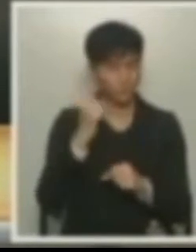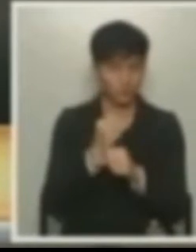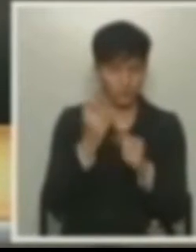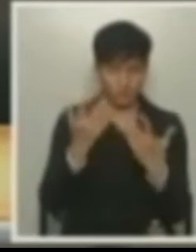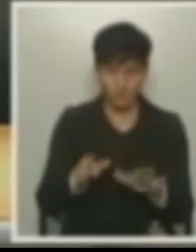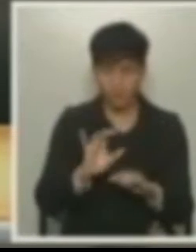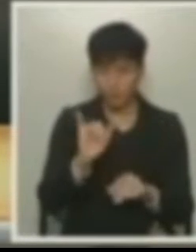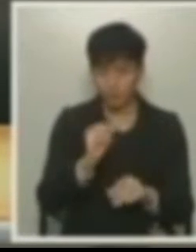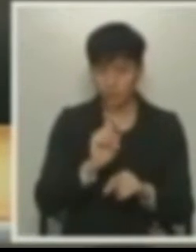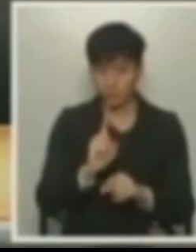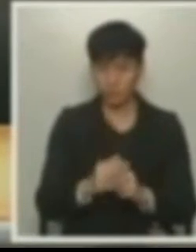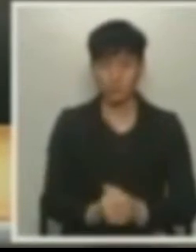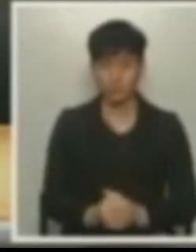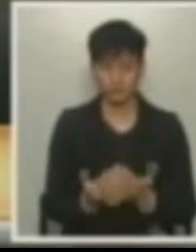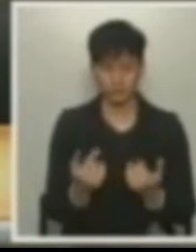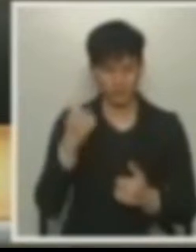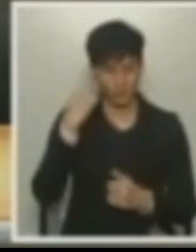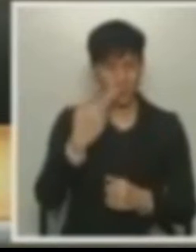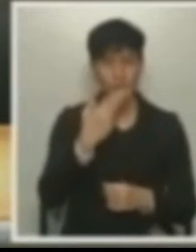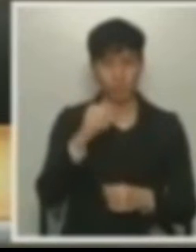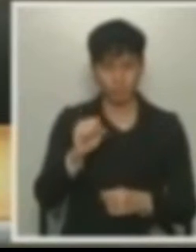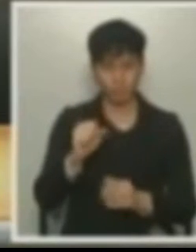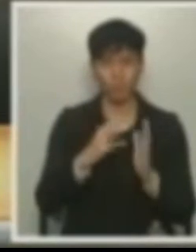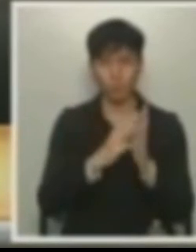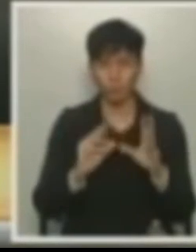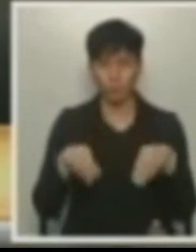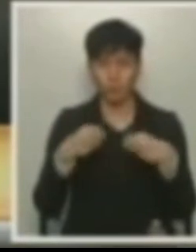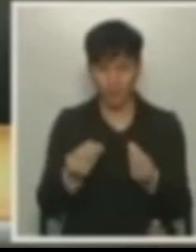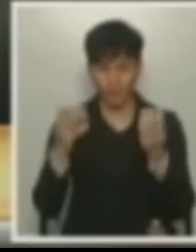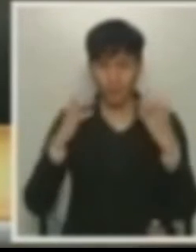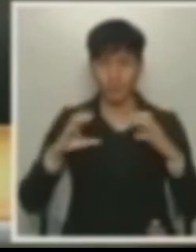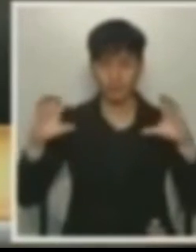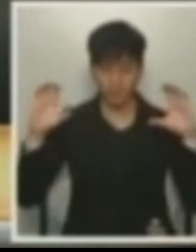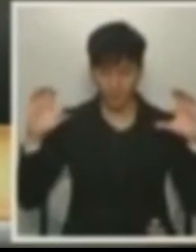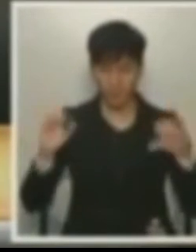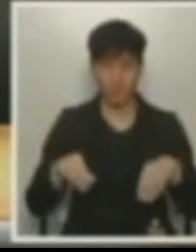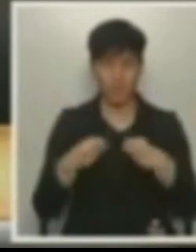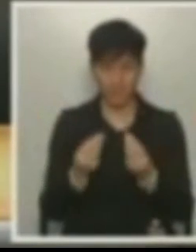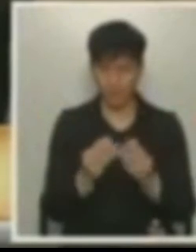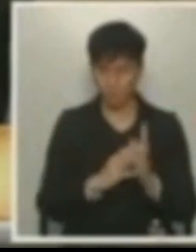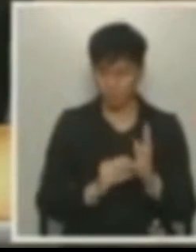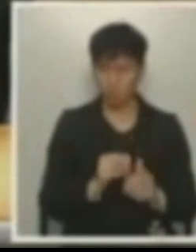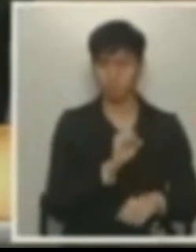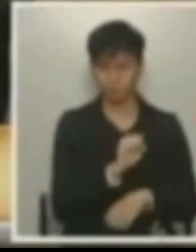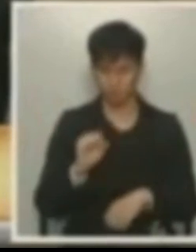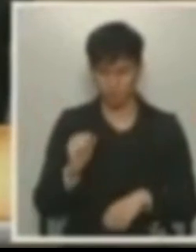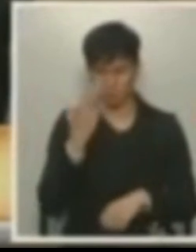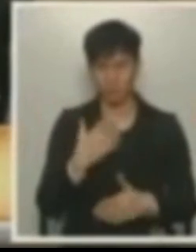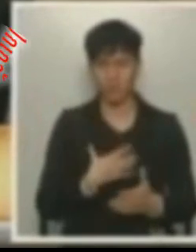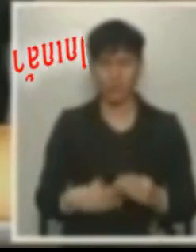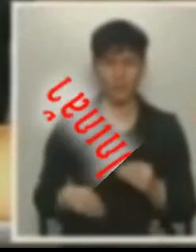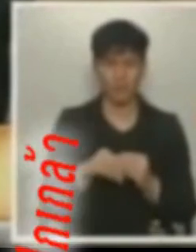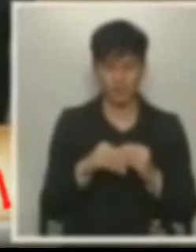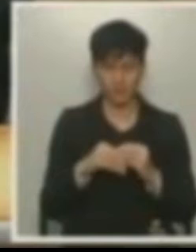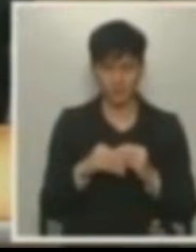ว่าอาจจะต้องมีหลักสูตรอบรมและพัฒนาข้าราชการของสภาผู้แทนราษฎรด้วยครับนะครับเพราะปฏิเสธไม่ได้ครับงานของพวกเราที่ออก